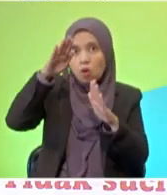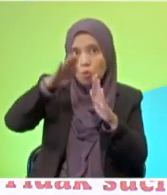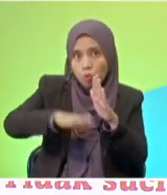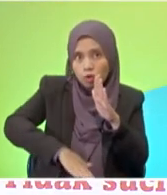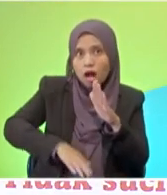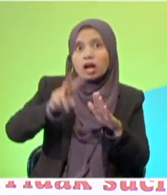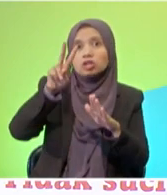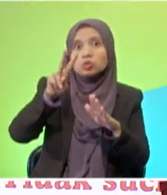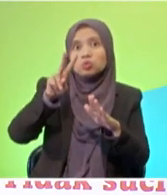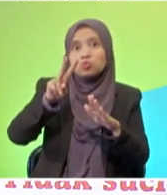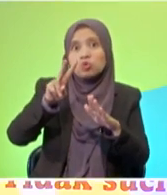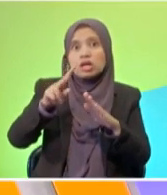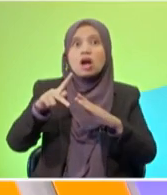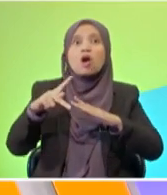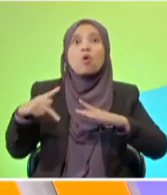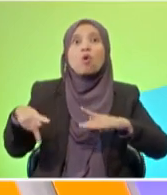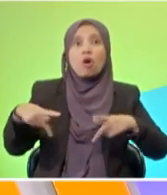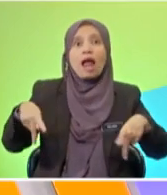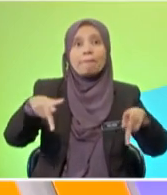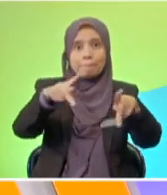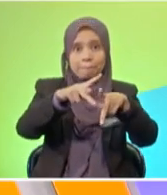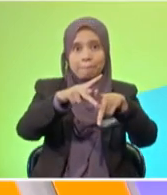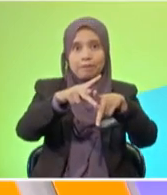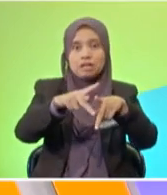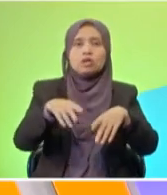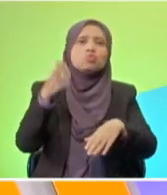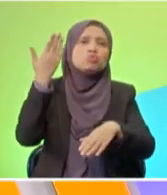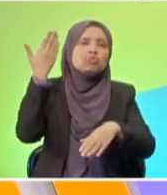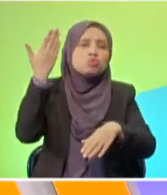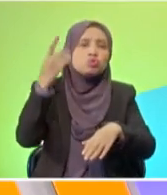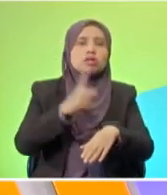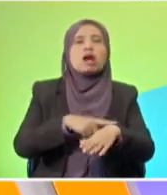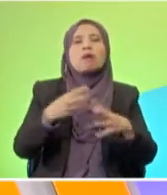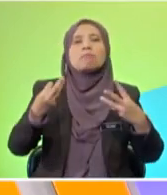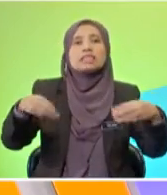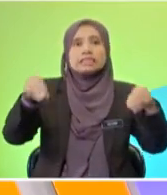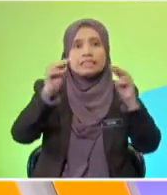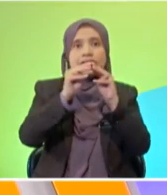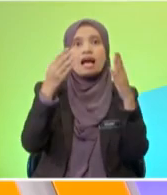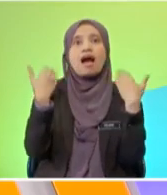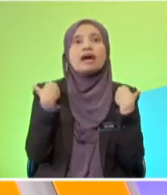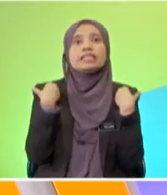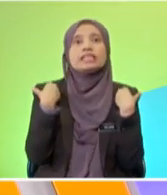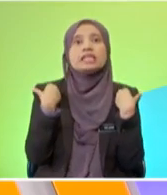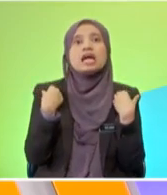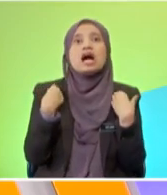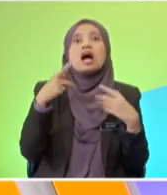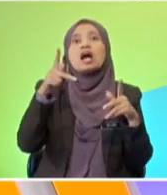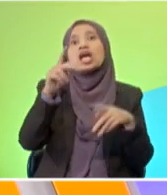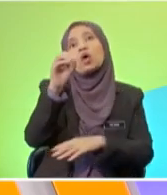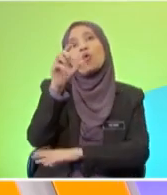kalau dulu zaman zaman dulu dekat masjid Oke atau menurut di kampung ada kolam